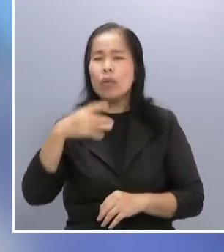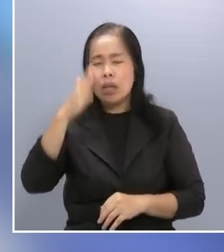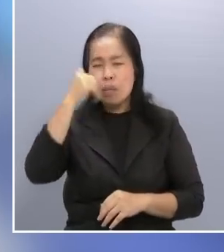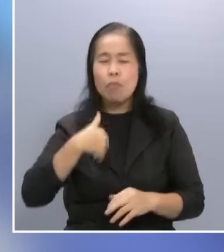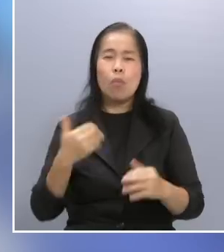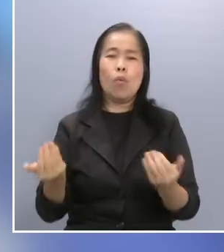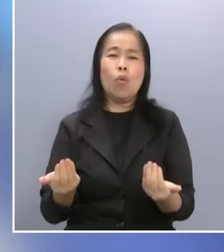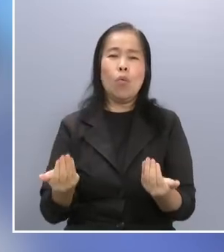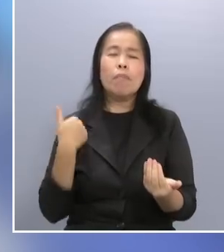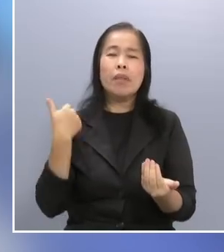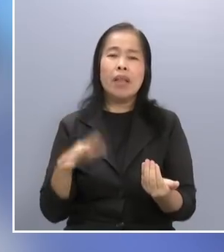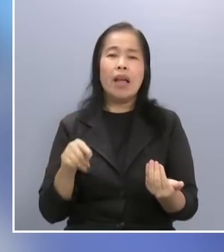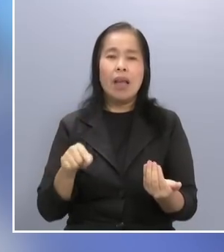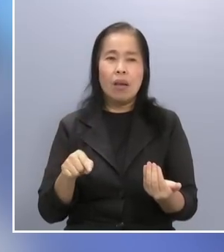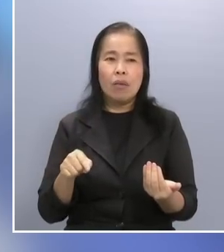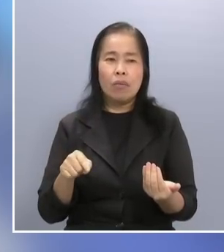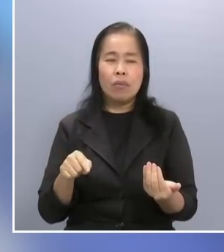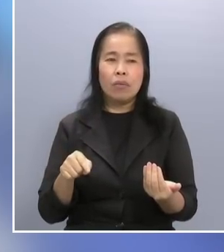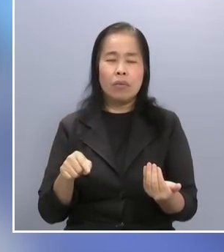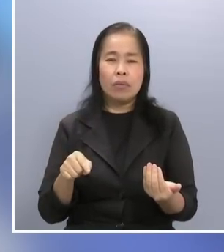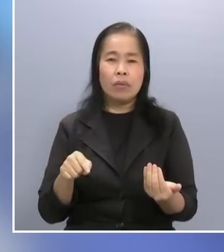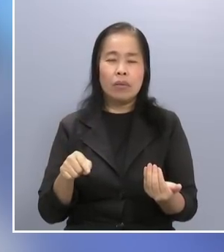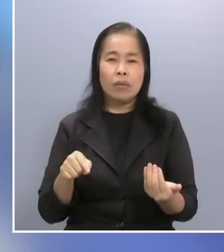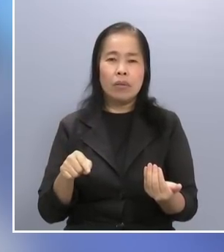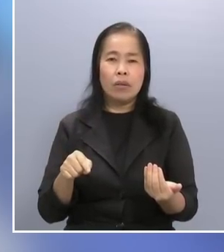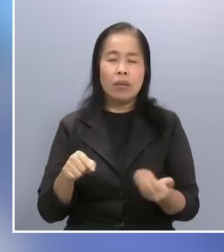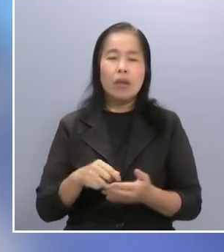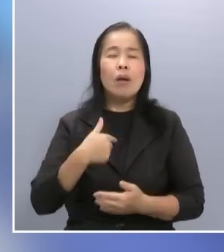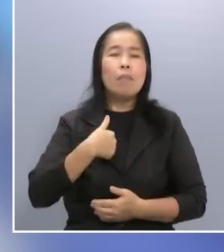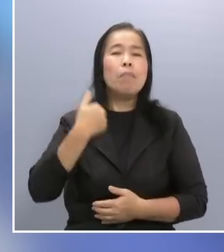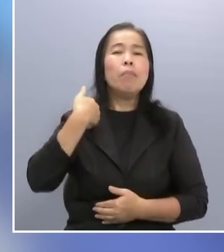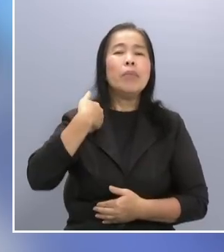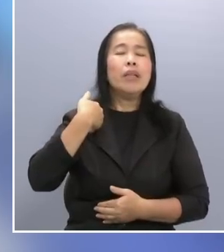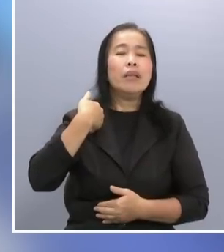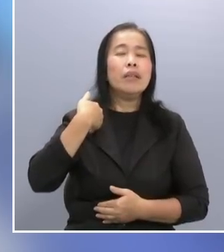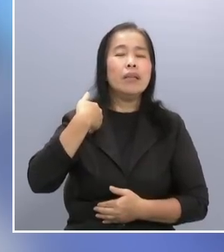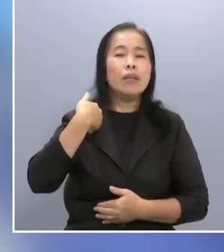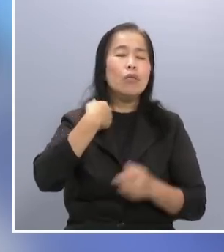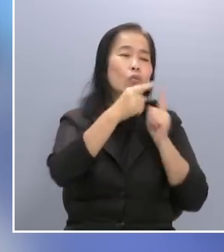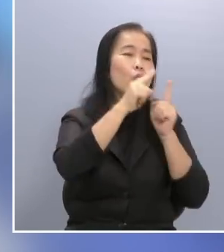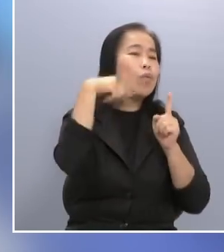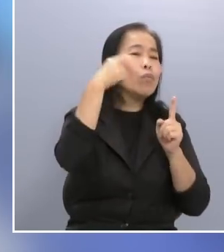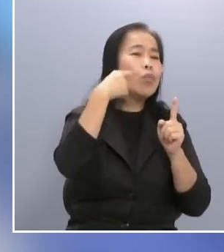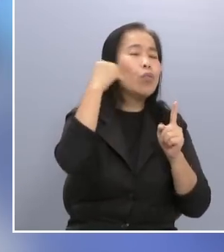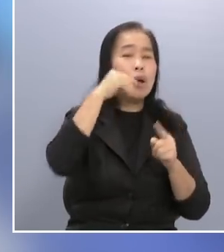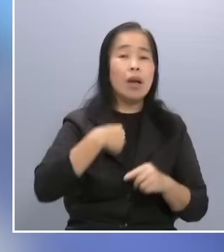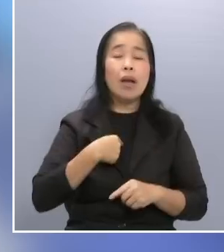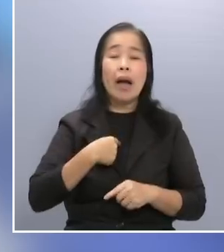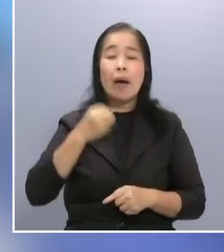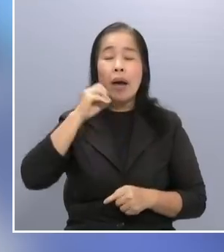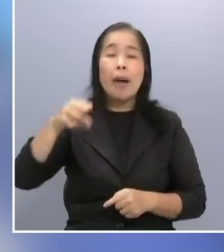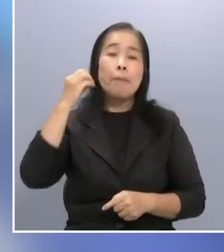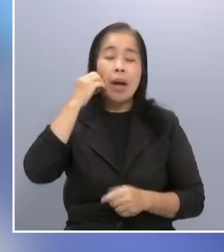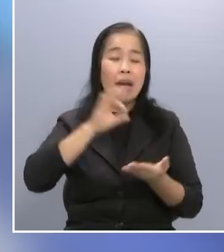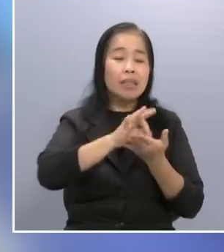เมียอยู่แล้วพาปั๊บตุ๊กไปวันๆอะไรอย่างเงี้ยแค่นั้นเองผมทำอะไรผมรู้ไม่งั้นผมจะกลับไปบ้านทำไมทุกวันข้าวปลาที่ผมก็ตื้อตลอด